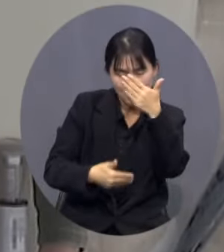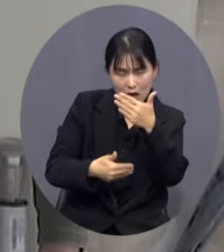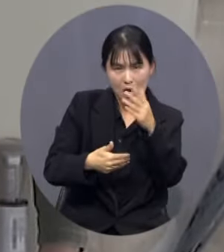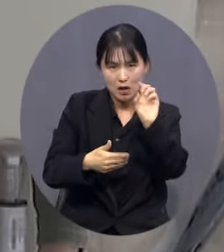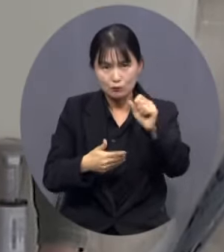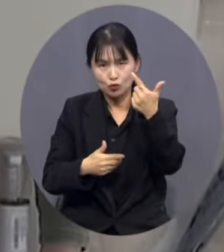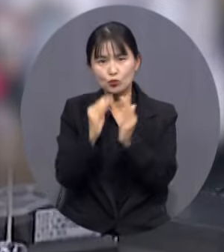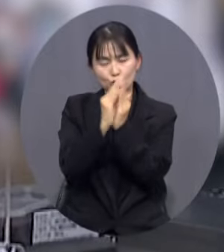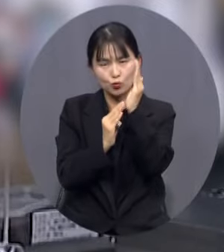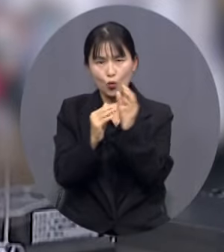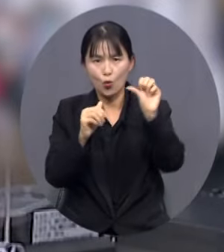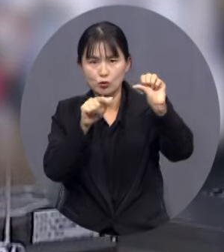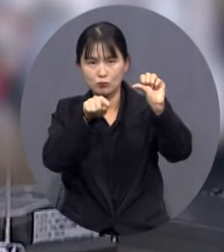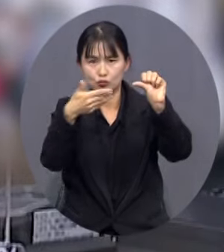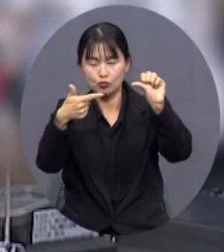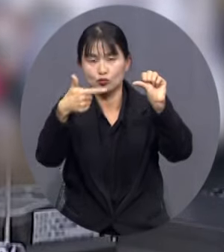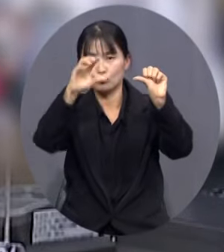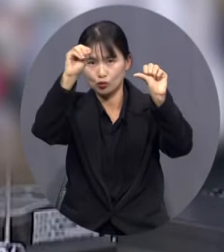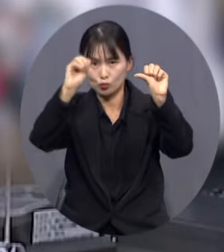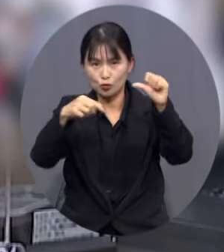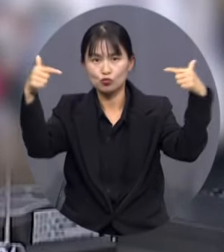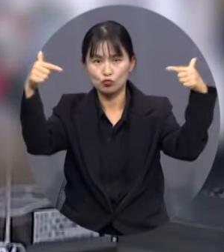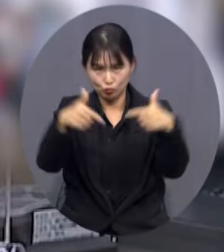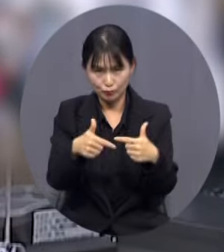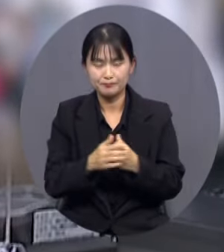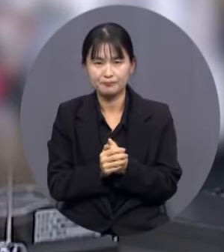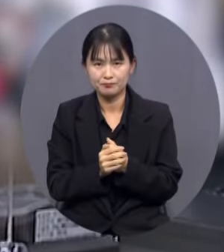원으로 5.6% 줄었습니다.